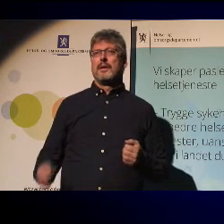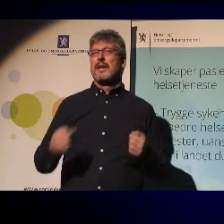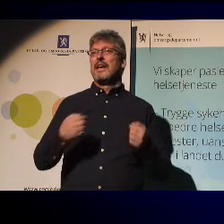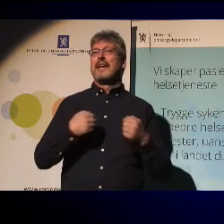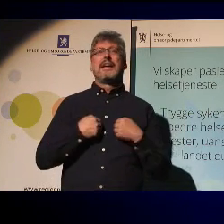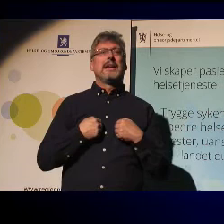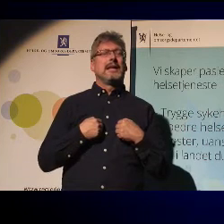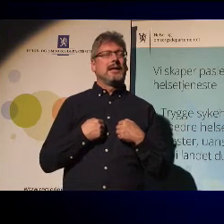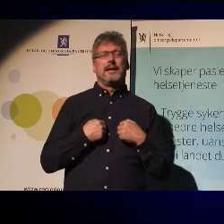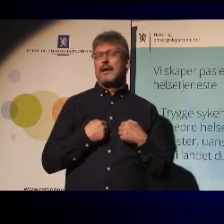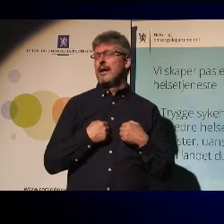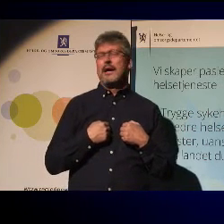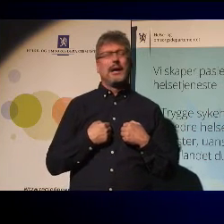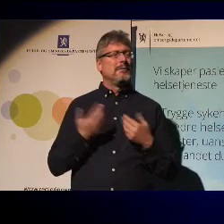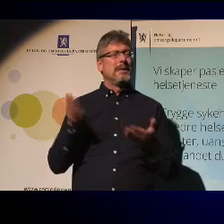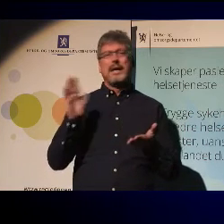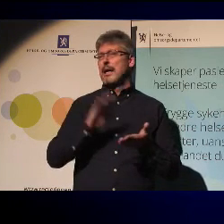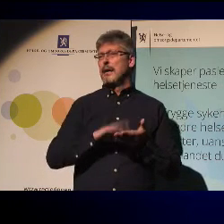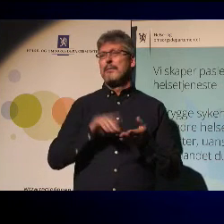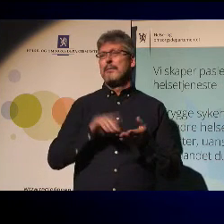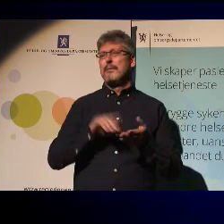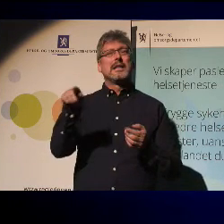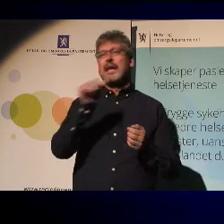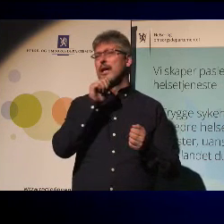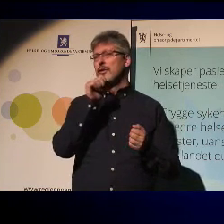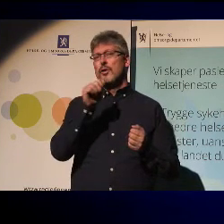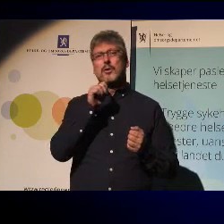följde inte dig, Tommy.